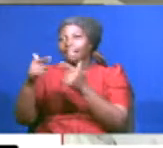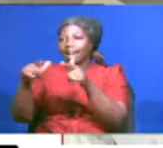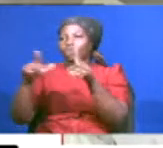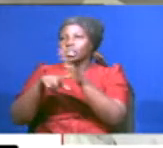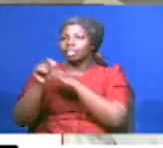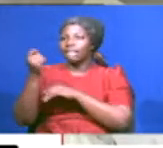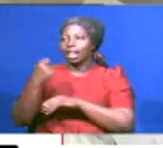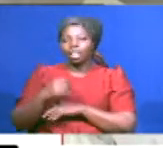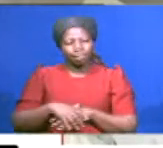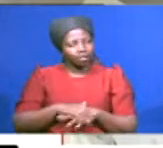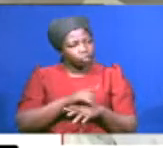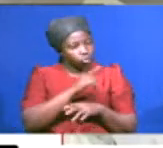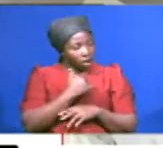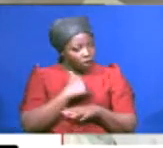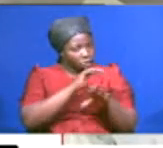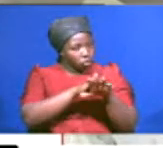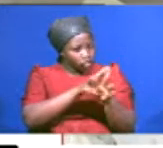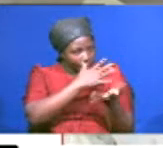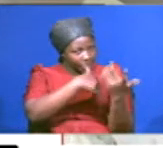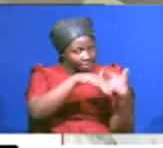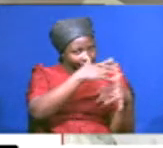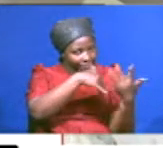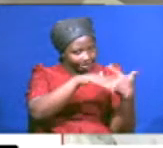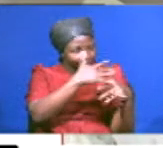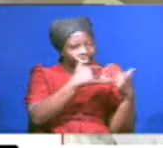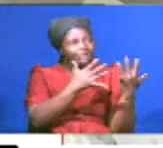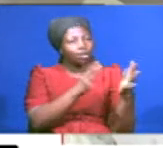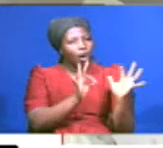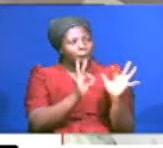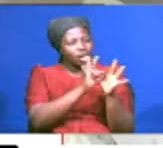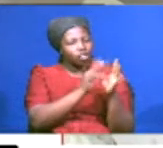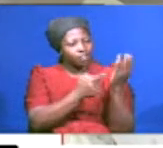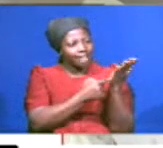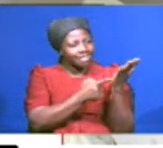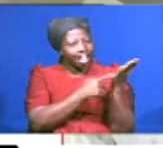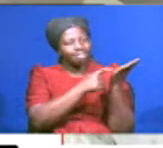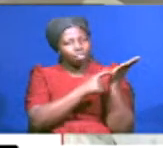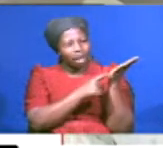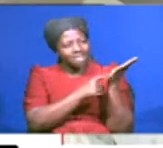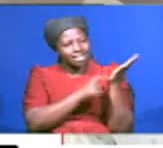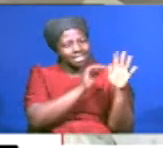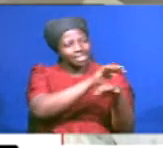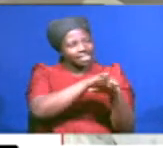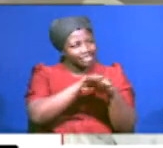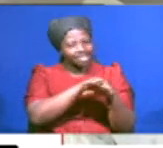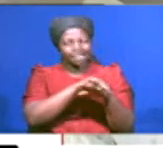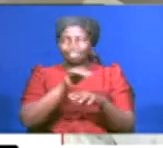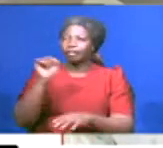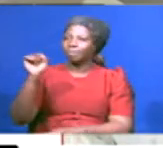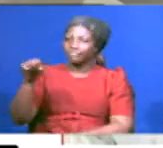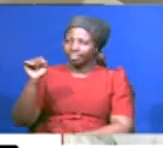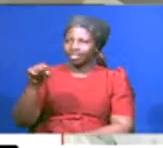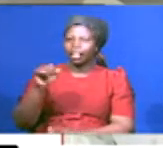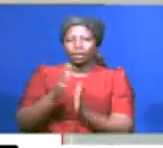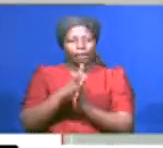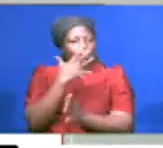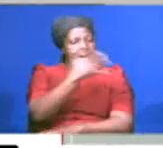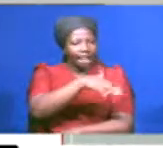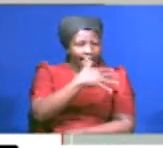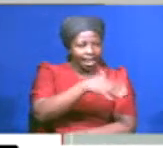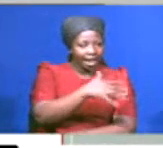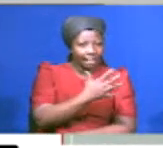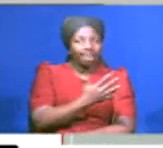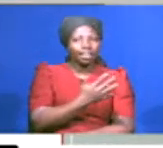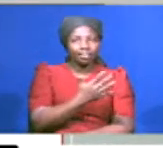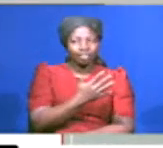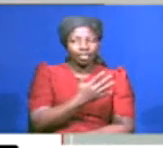mix. Yeah. Combination ya Taita, Swahili na English. Yes, yes. With a reggae filter. Yeah.